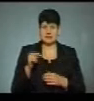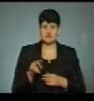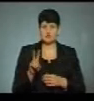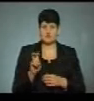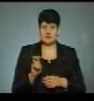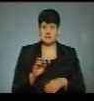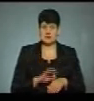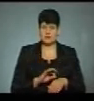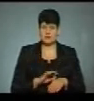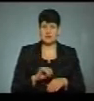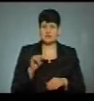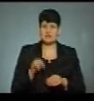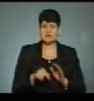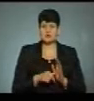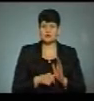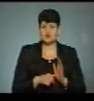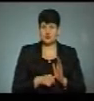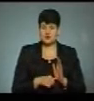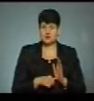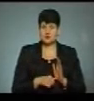1200 хворих, 1600, хоча